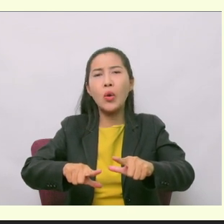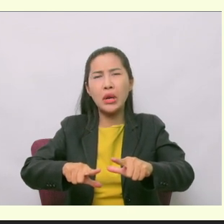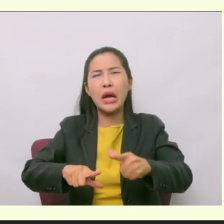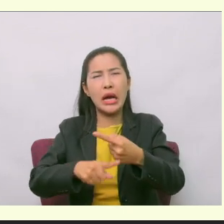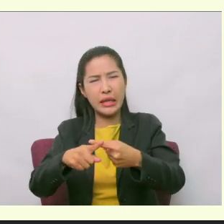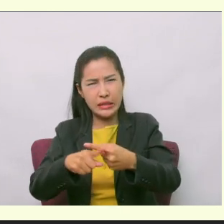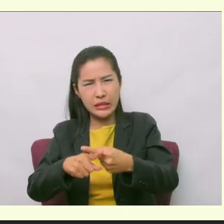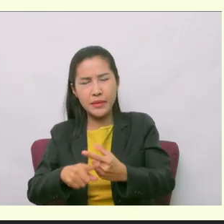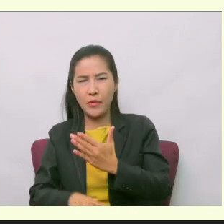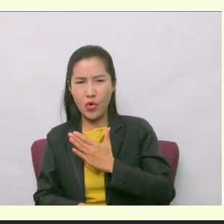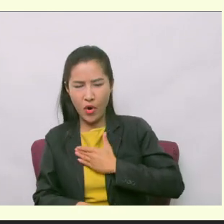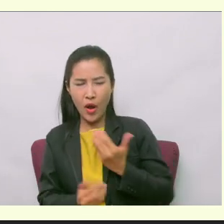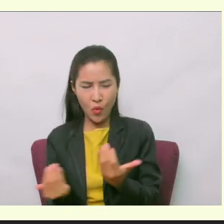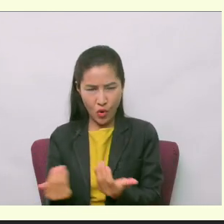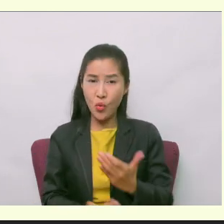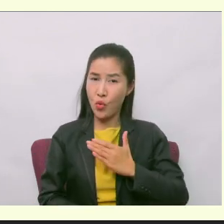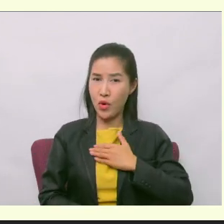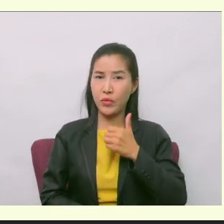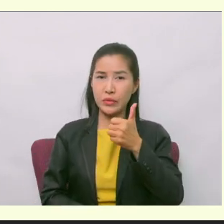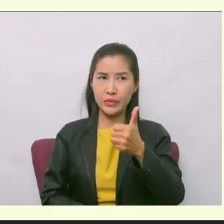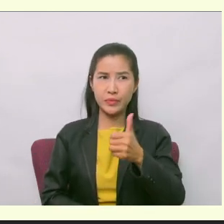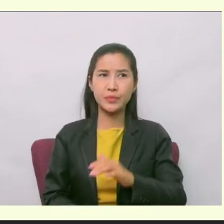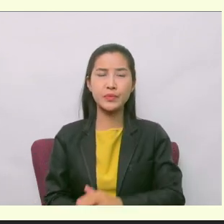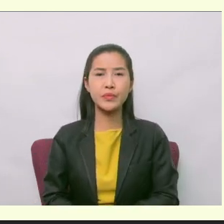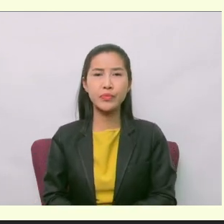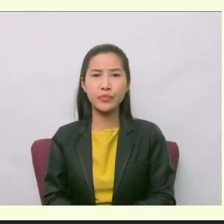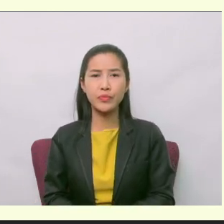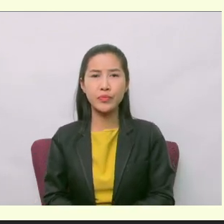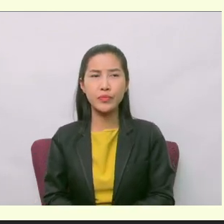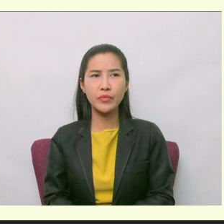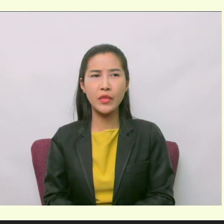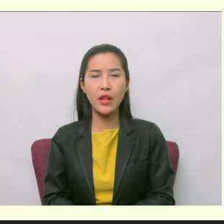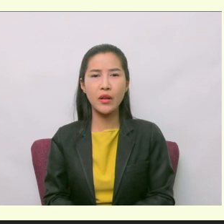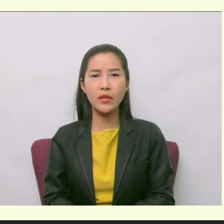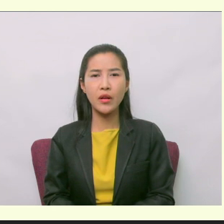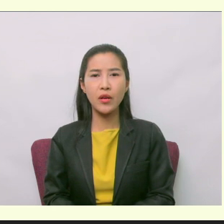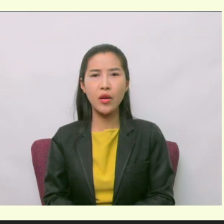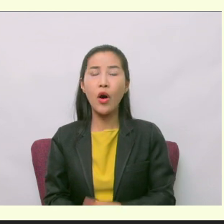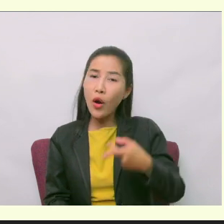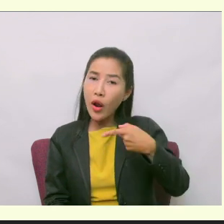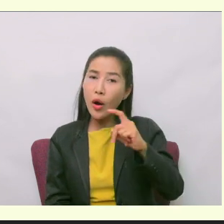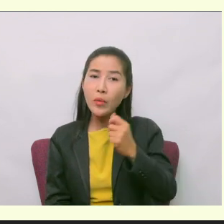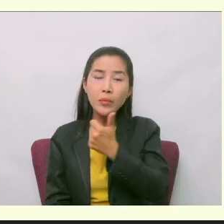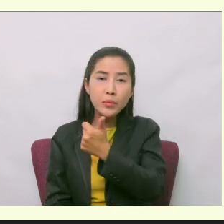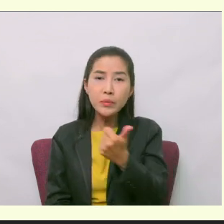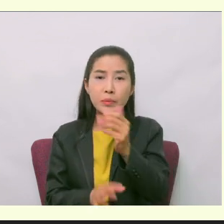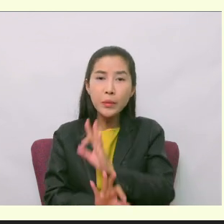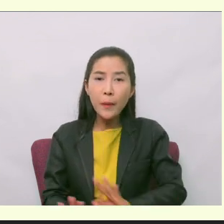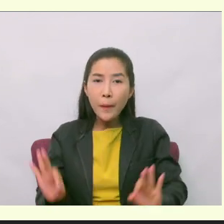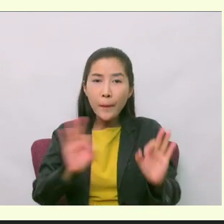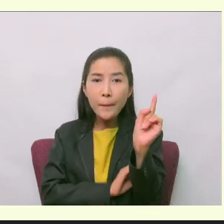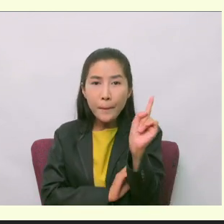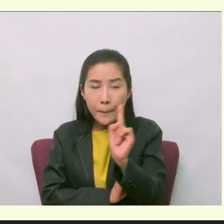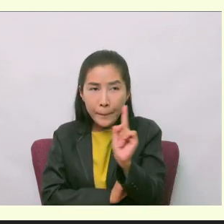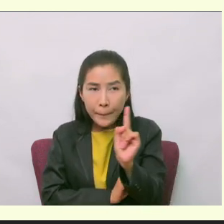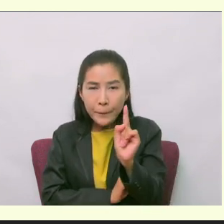ทั้งนิ้วมือด้วยนะคะแล้วก็ประโยชน์อีกอย่างนึงนะคะซึ่งคิดว่าก็สำคัญจำเป็นเช่นกันนะคะนั่นก็คือช่วยเพิ่มในเรื่องของ